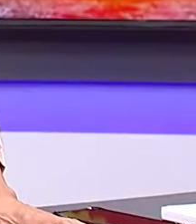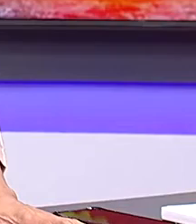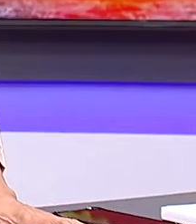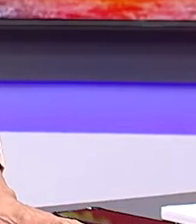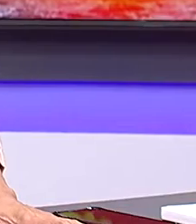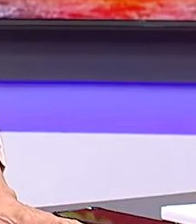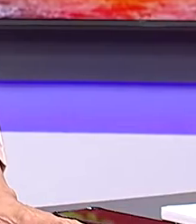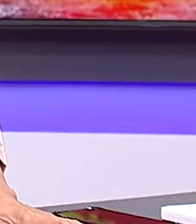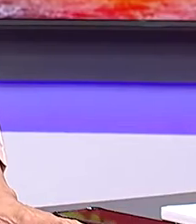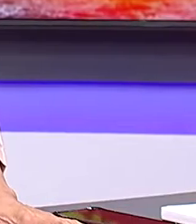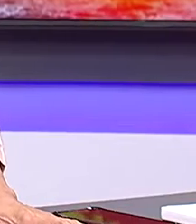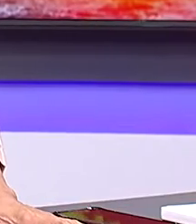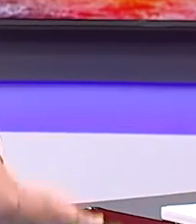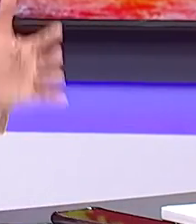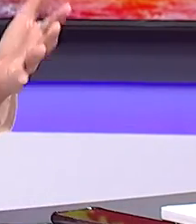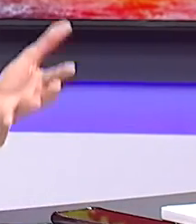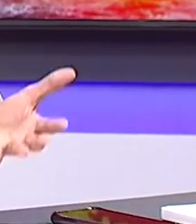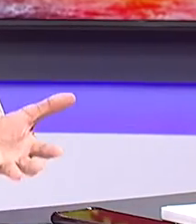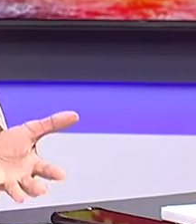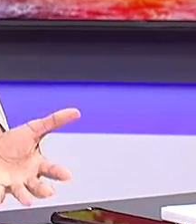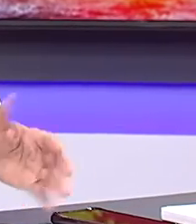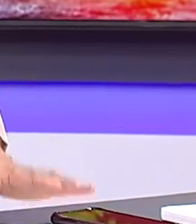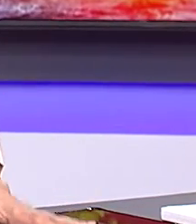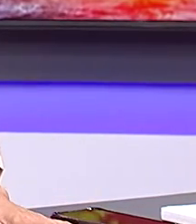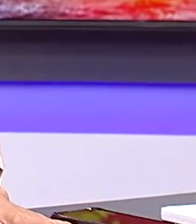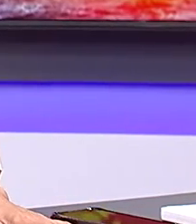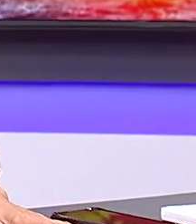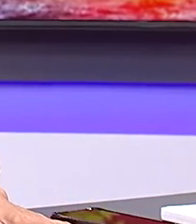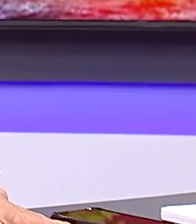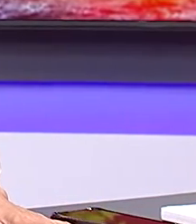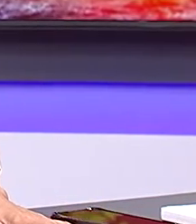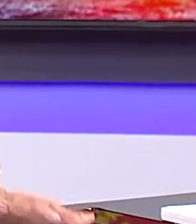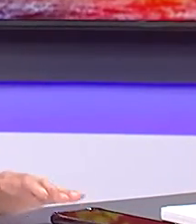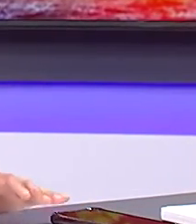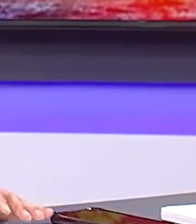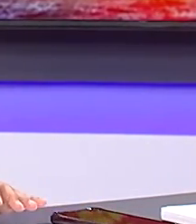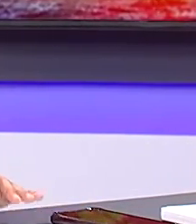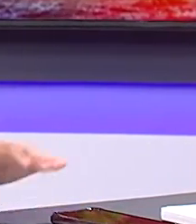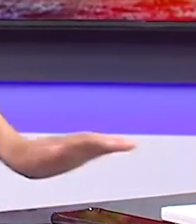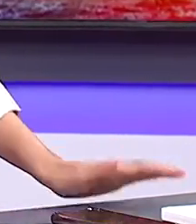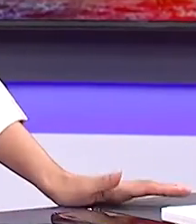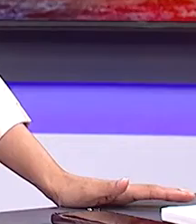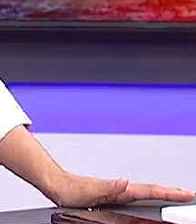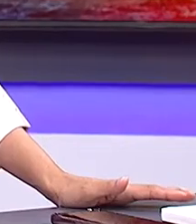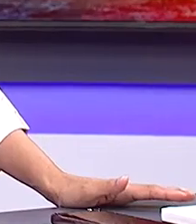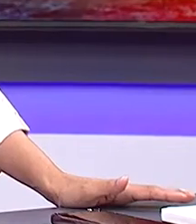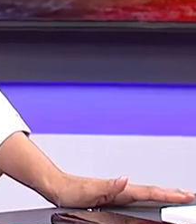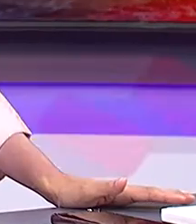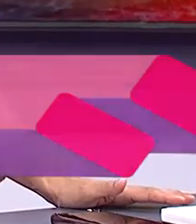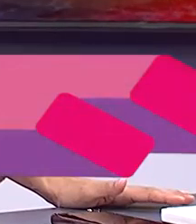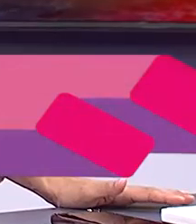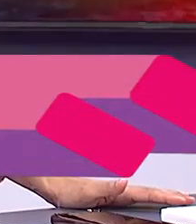Terus menjadi platform dalam menyampaikan ilmu bermanfaat dan juga pembelajaran yang menyeronokkan. Ini dia Didik TV